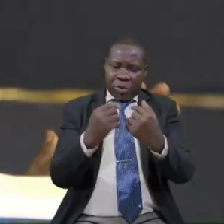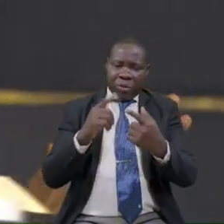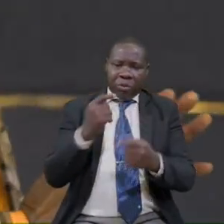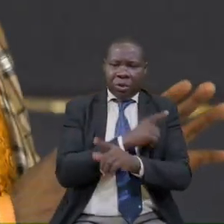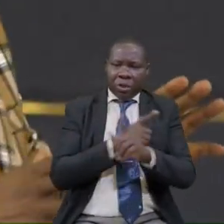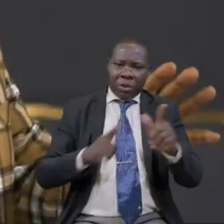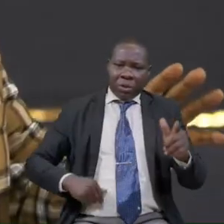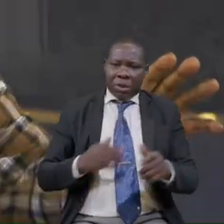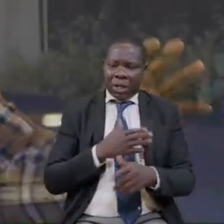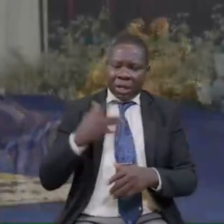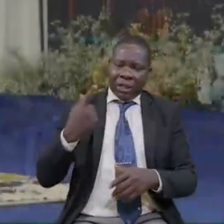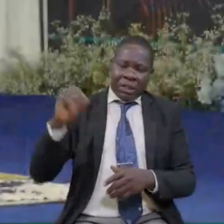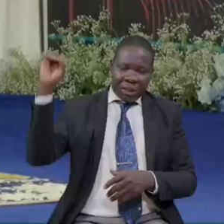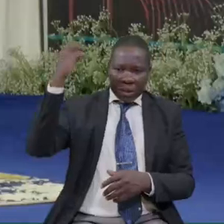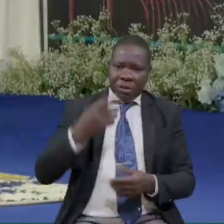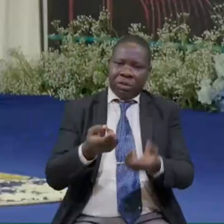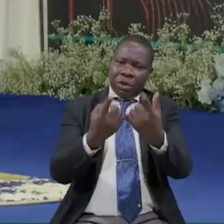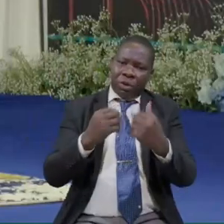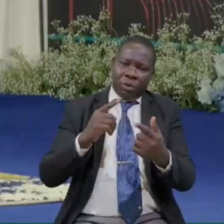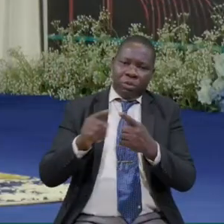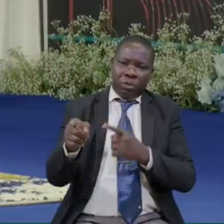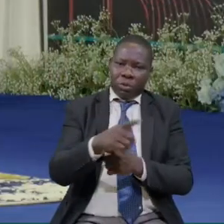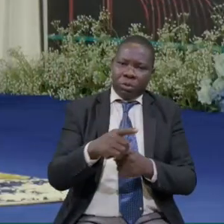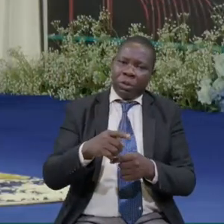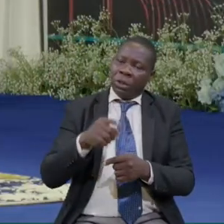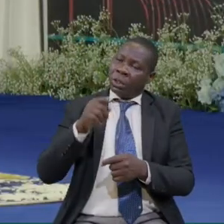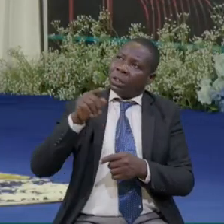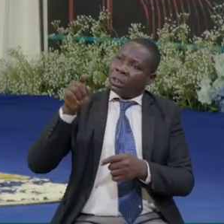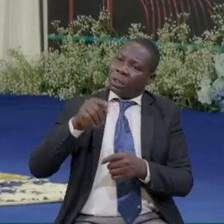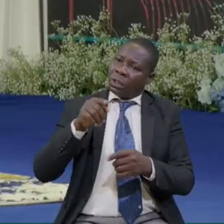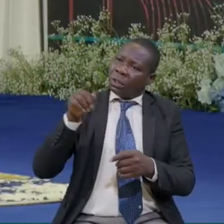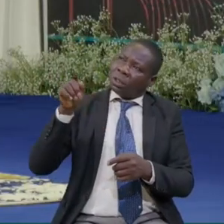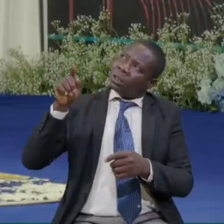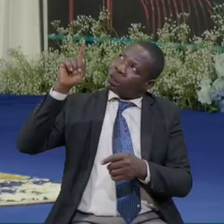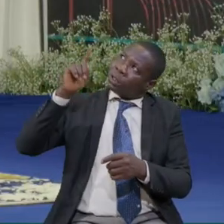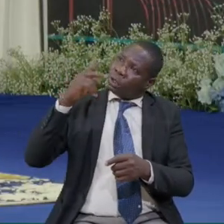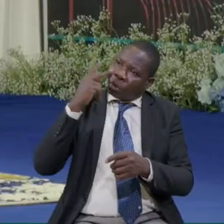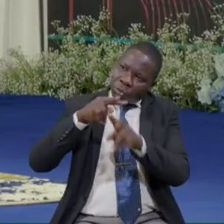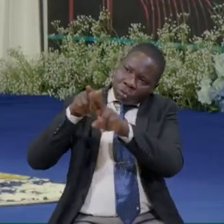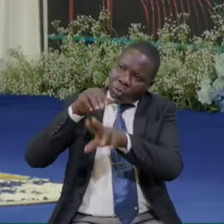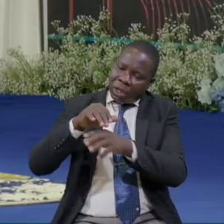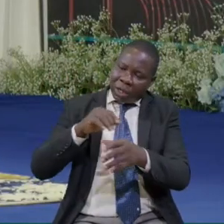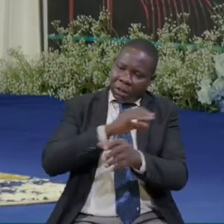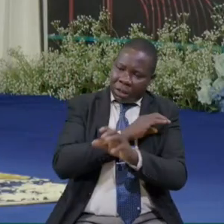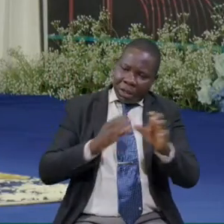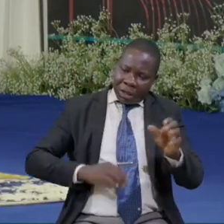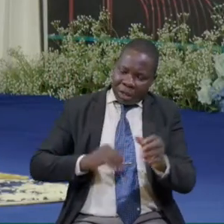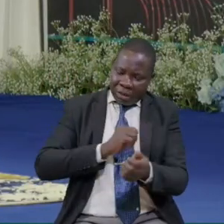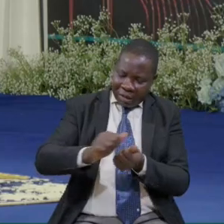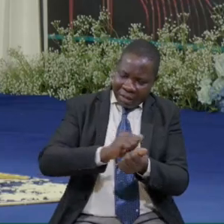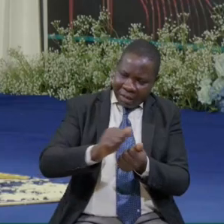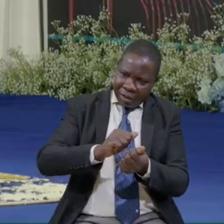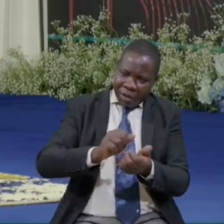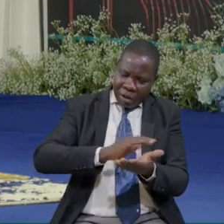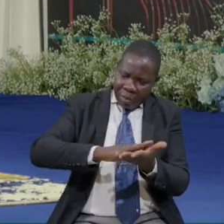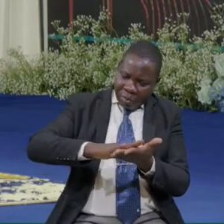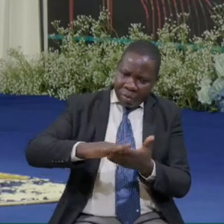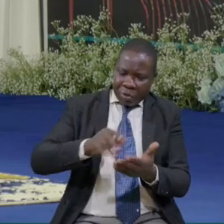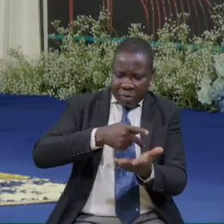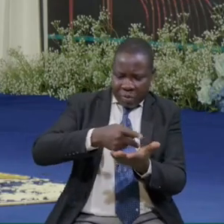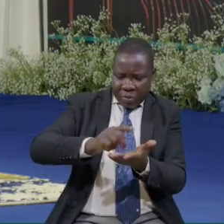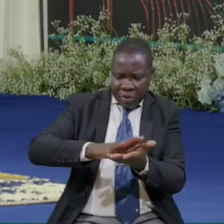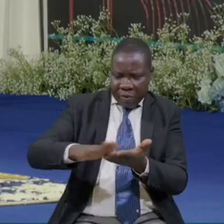la grâce vient à vous, la grâce regarde Christ et regarde votre vie, vous purifie, vous